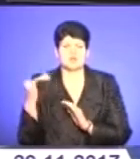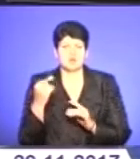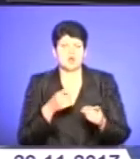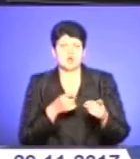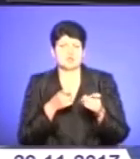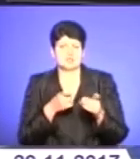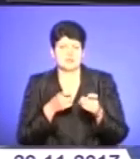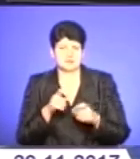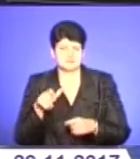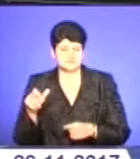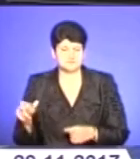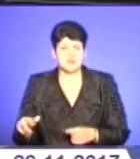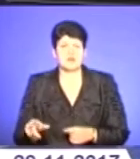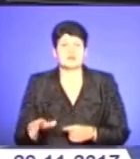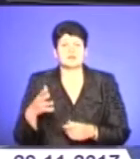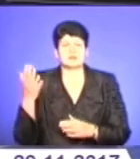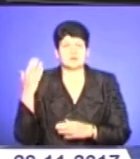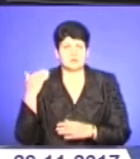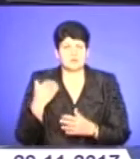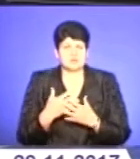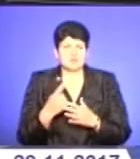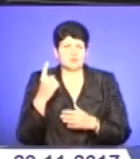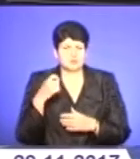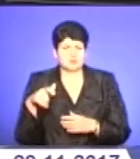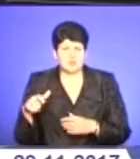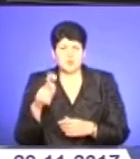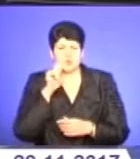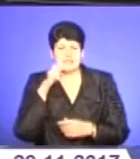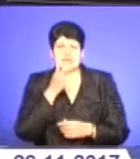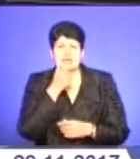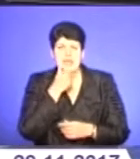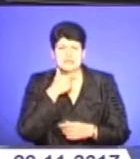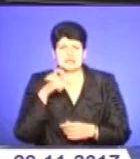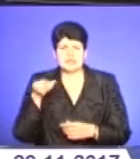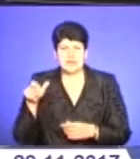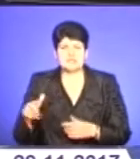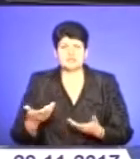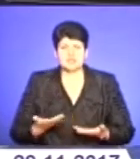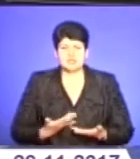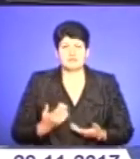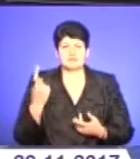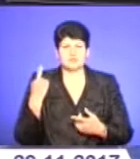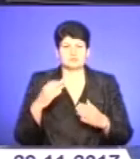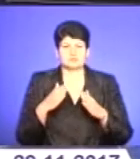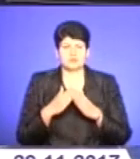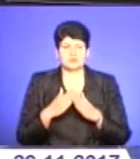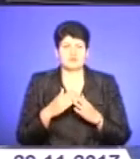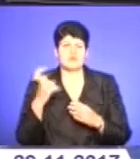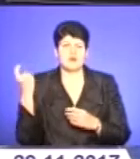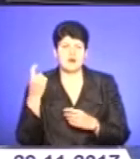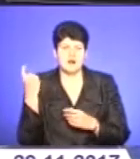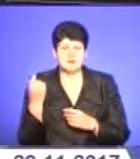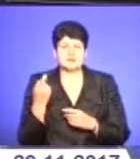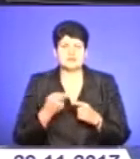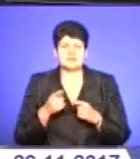розстріляне відродження. Свого часу близько сотні представників української інтелігенції мешкали в одній багатоповерхівці у Харкові. Помешкання